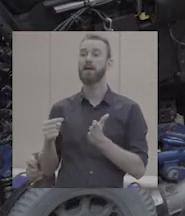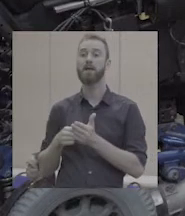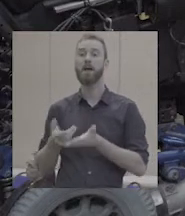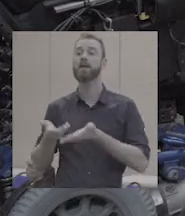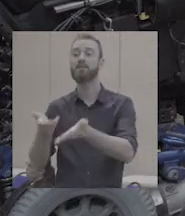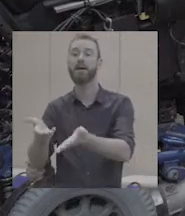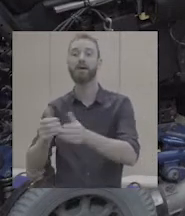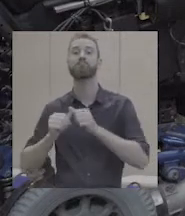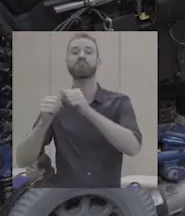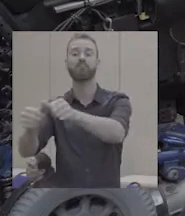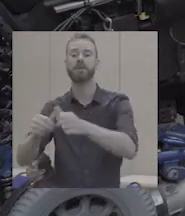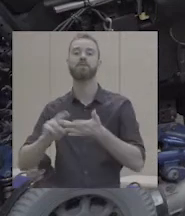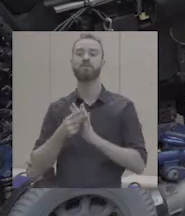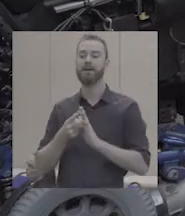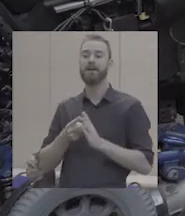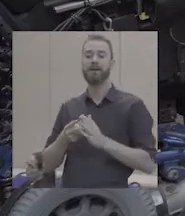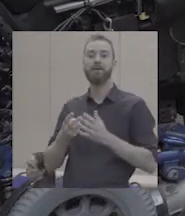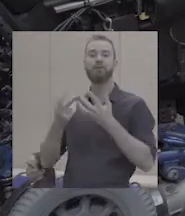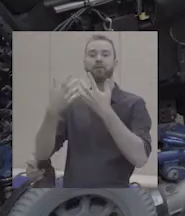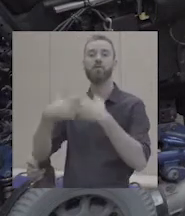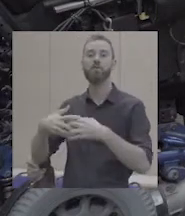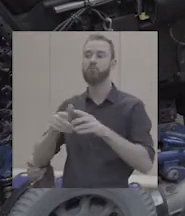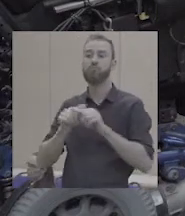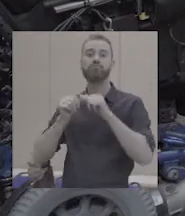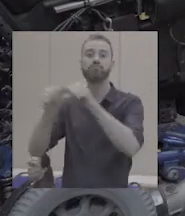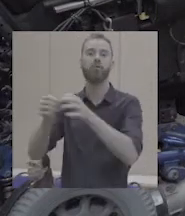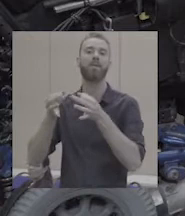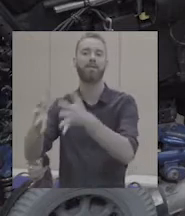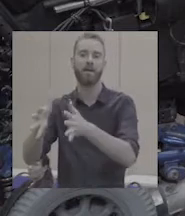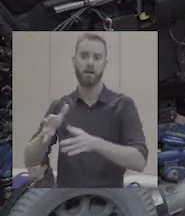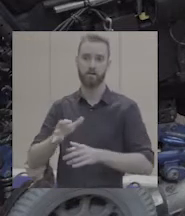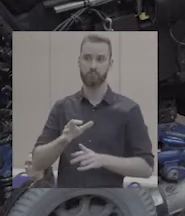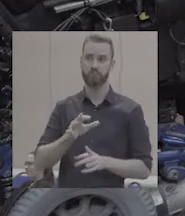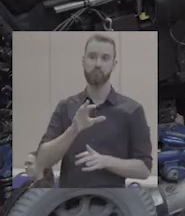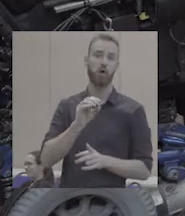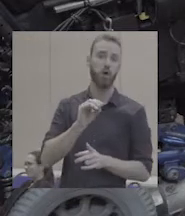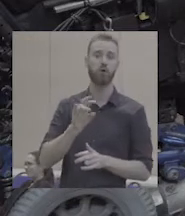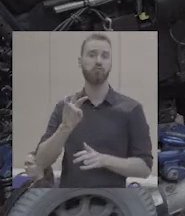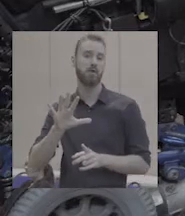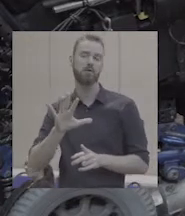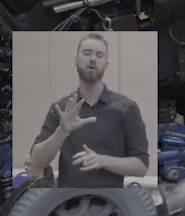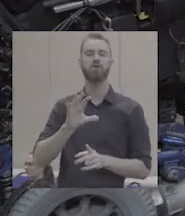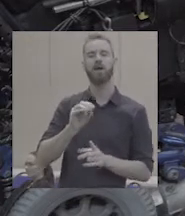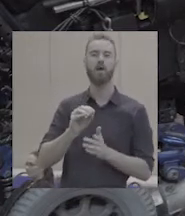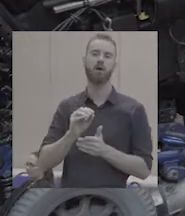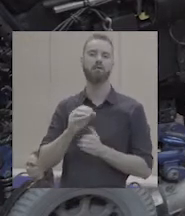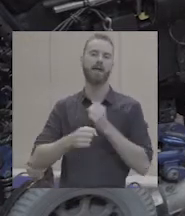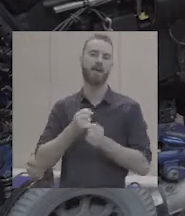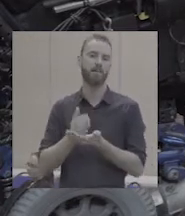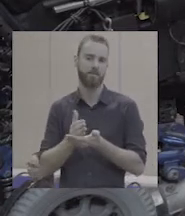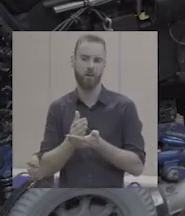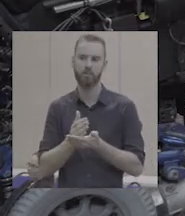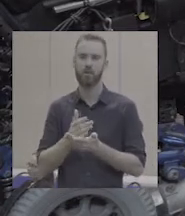livré? Oui, la viabilité. C'est quoi la durée d'un projet? 50 ans? 75? 50 minimum. Est-ce que vous pensez